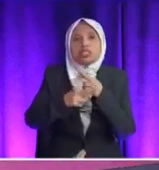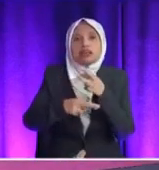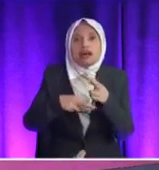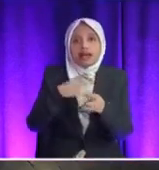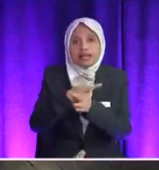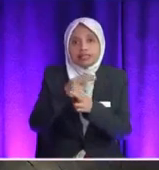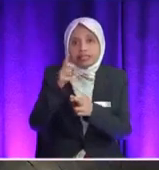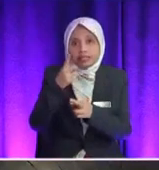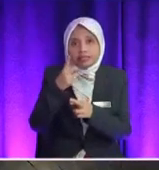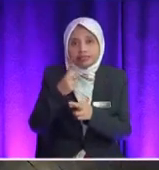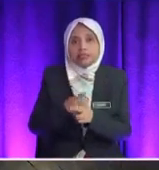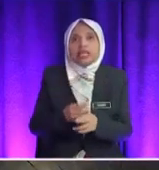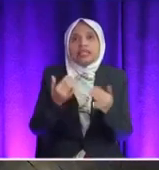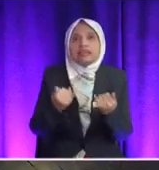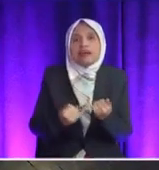oke oke